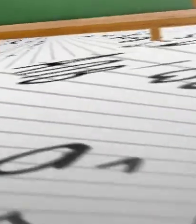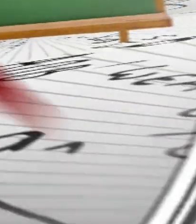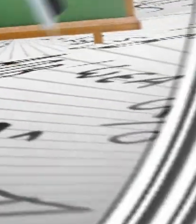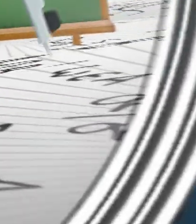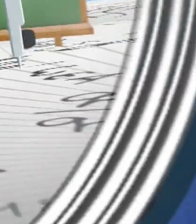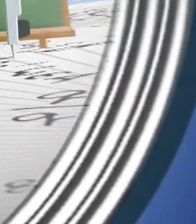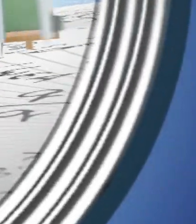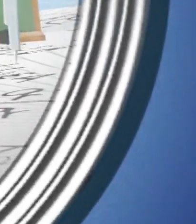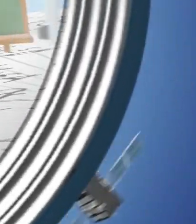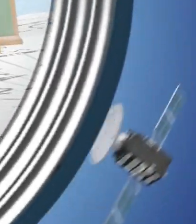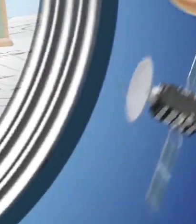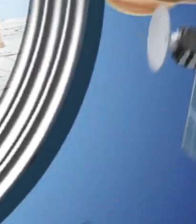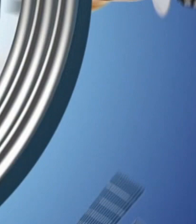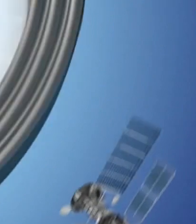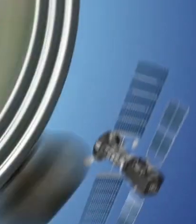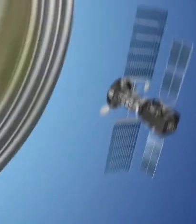Muzica